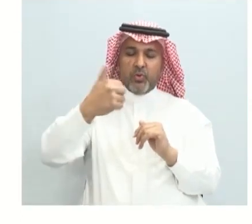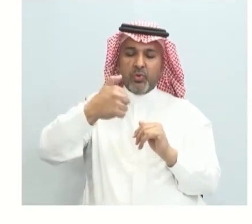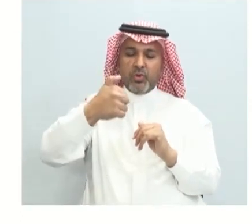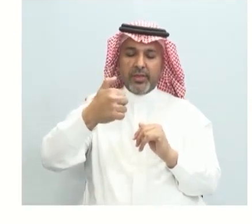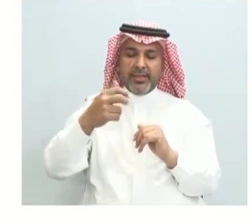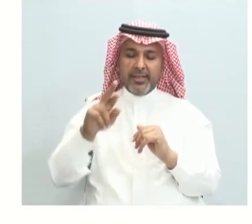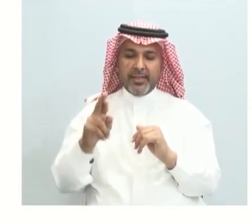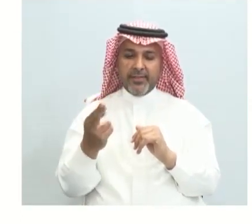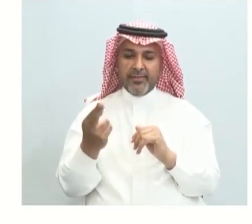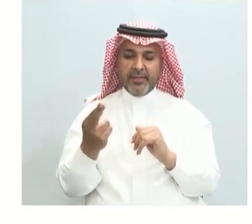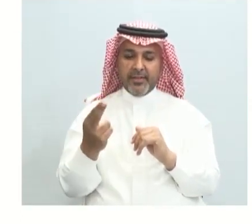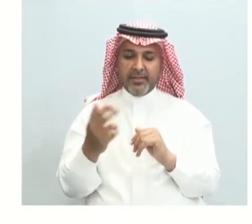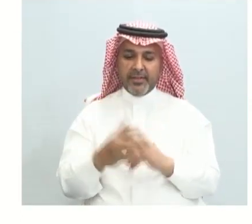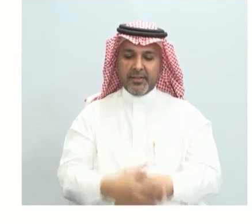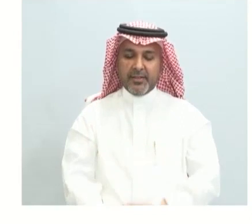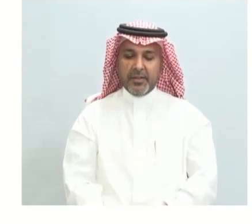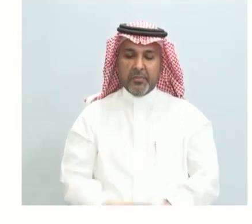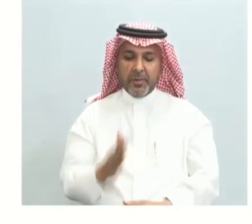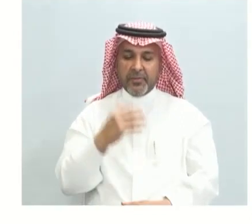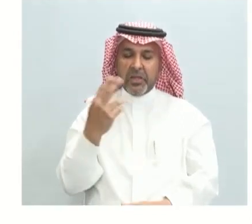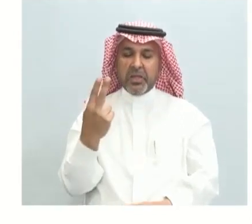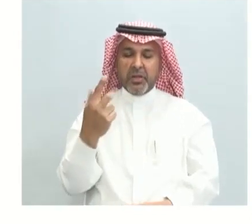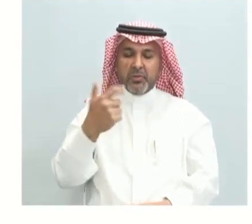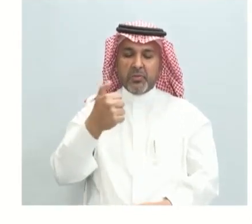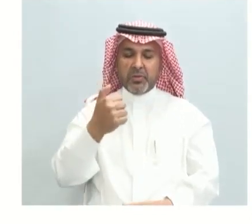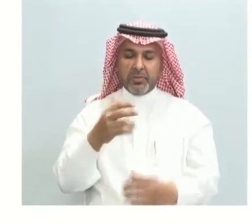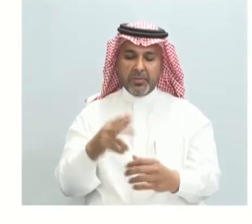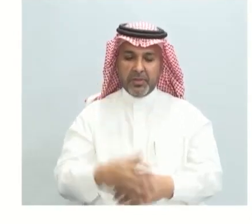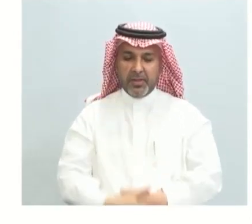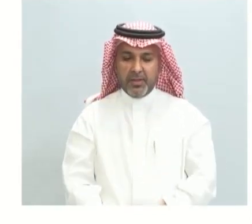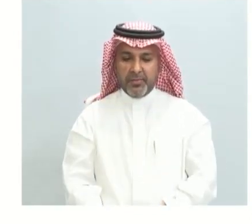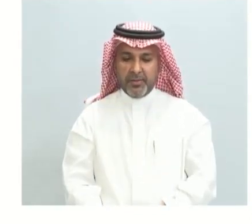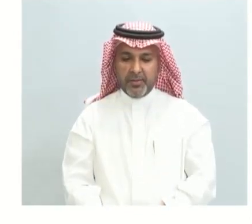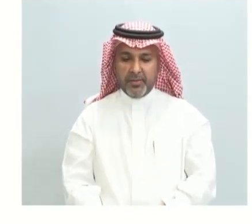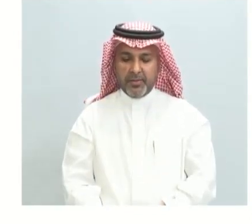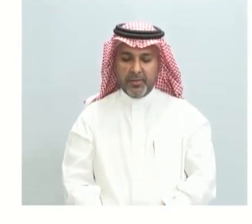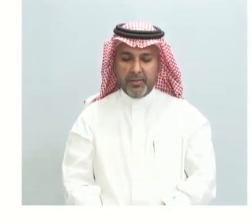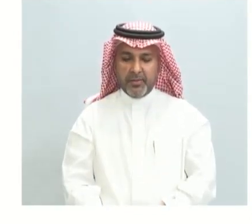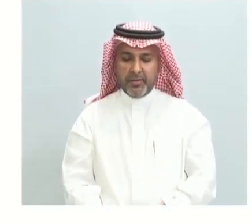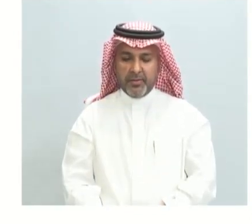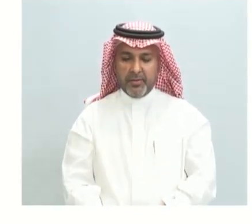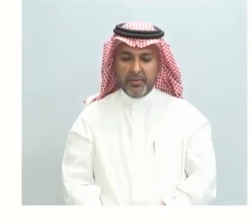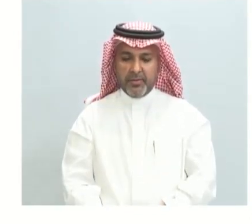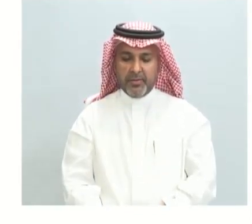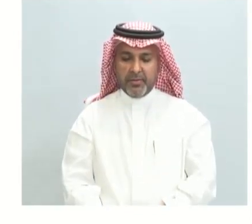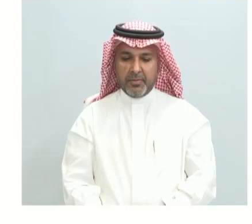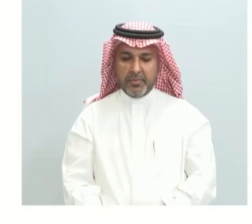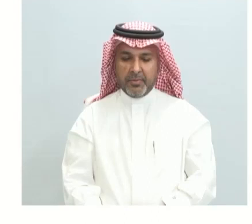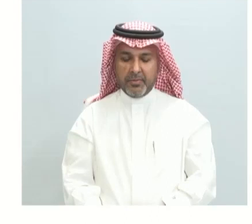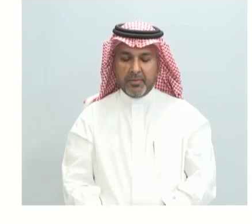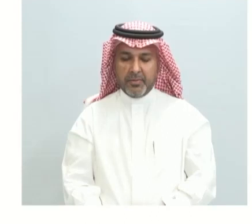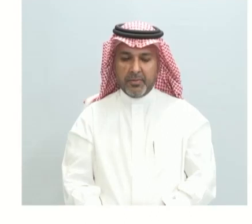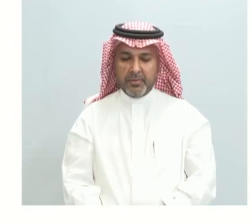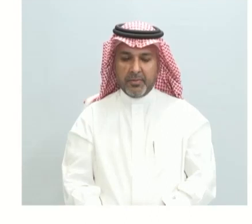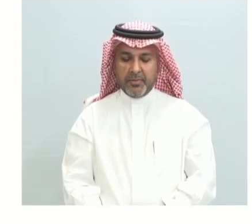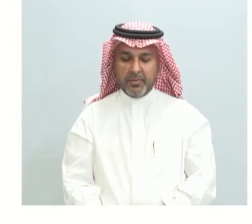يعني نقول 62 درجه بهذا الشكل الزاويه الثالثه خلاص يعني الزاويه اتش